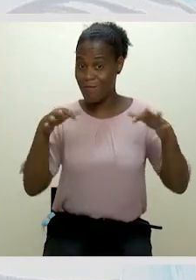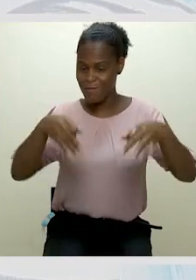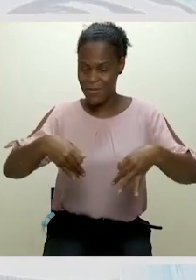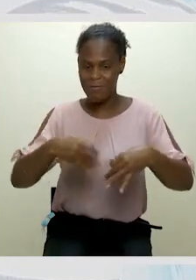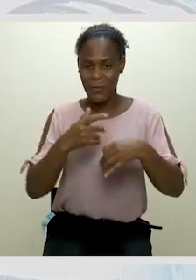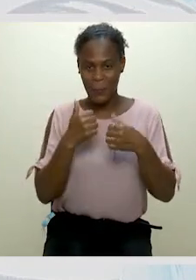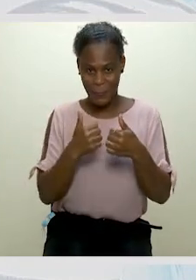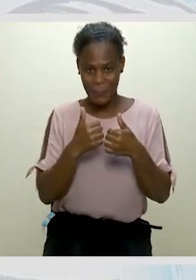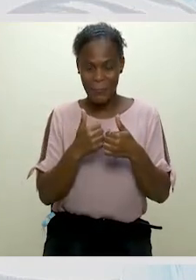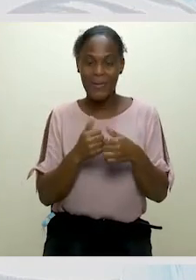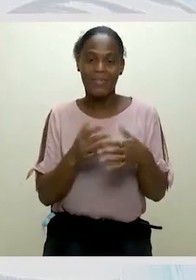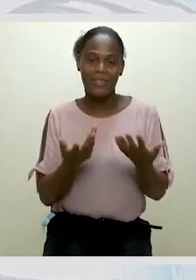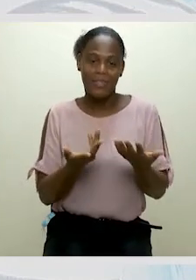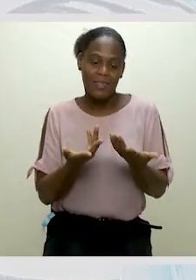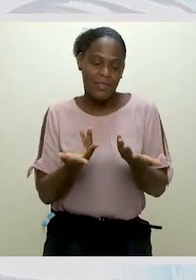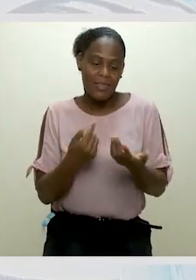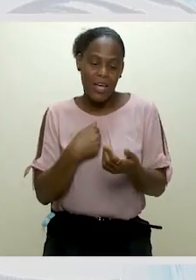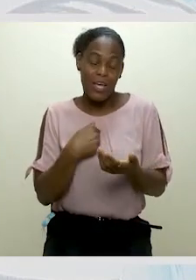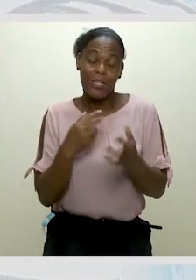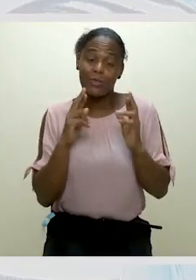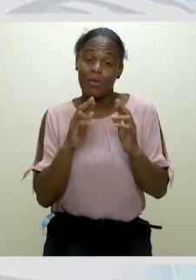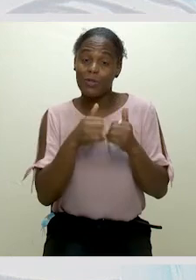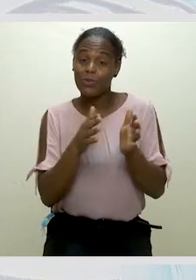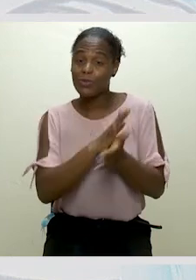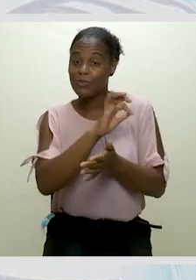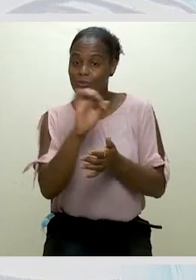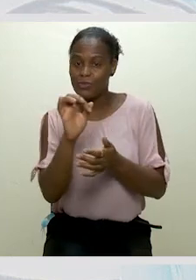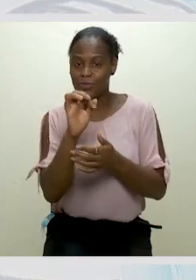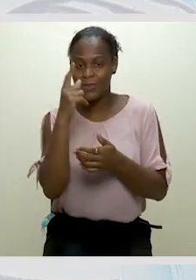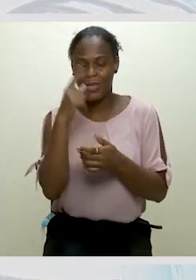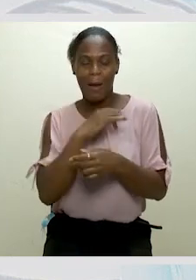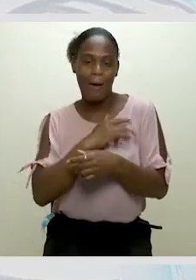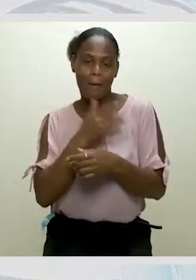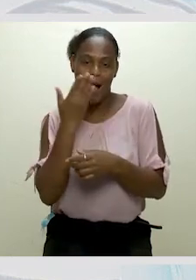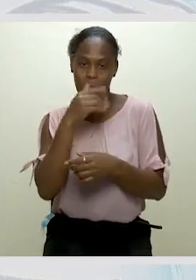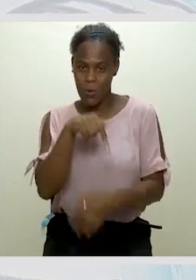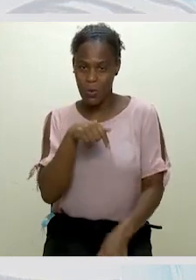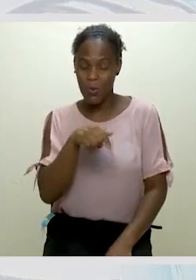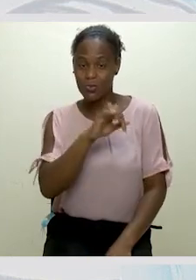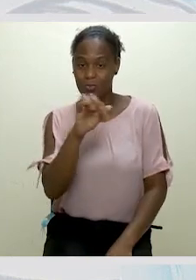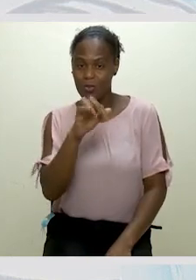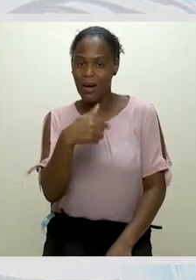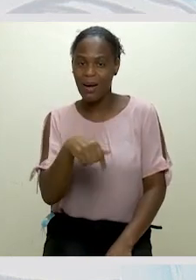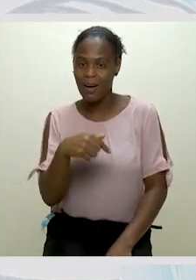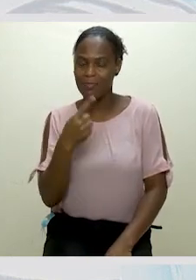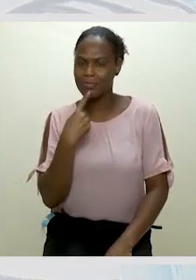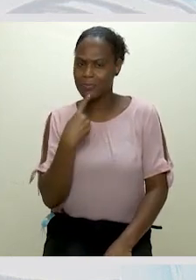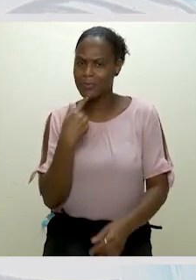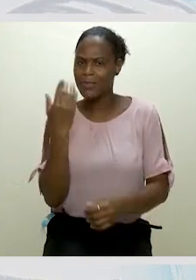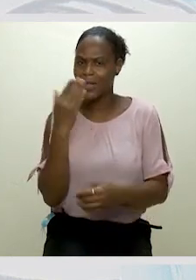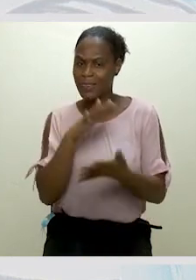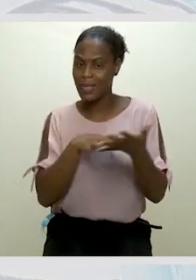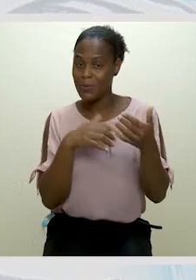Très bien. Bon, j'espère que tout le monde a aimé le cours d'aujourd'hui, que vous avez bien compris